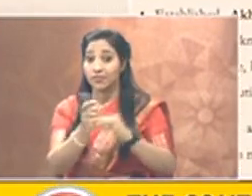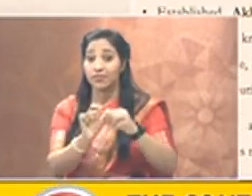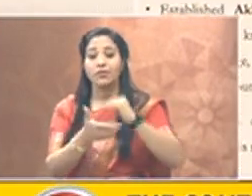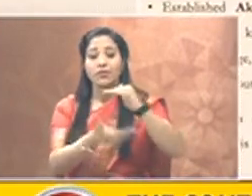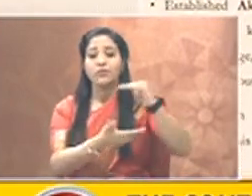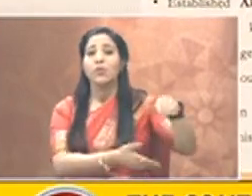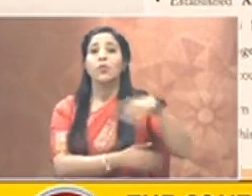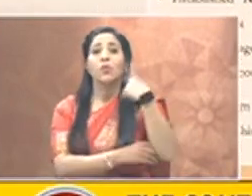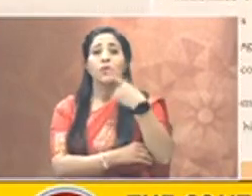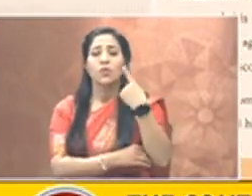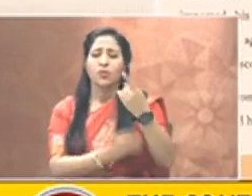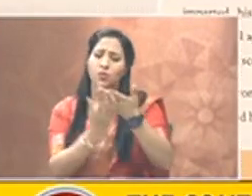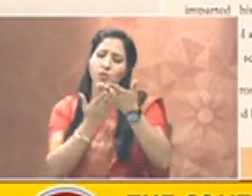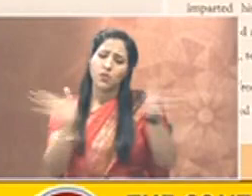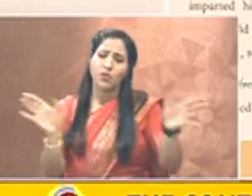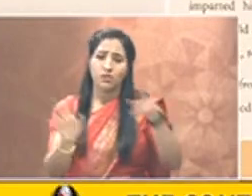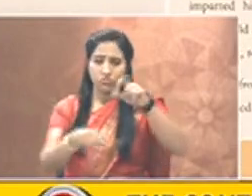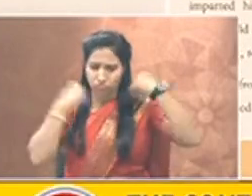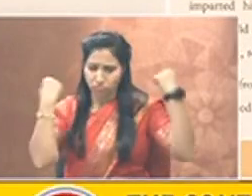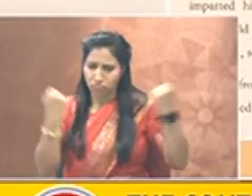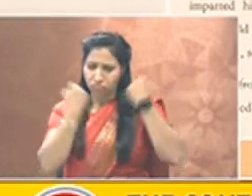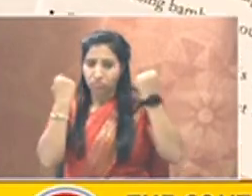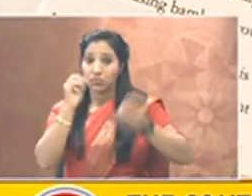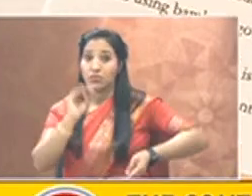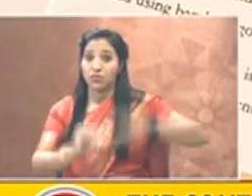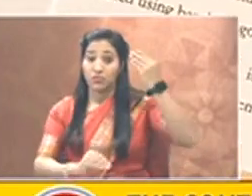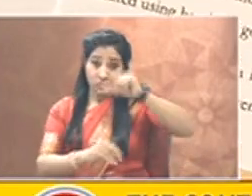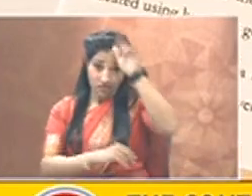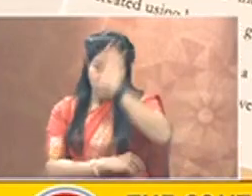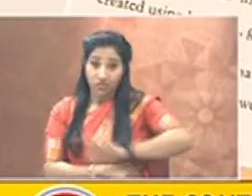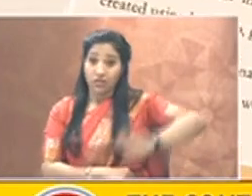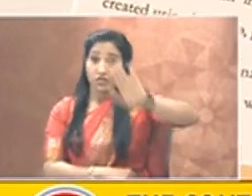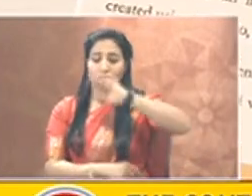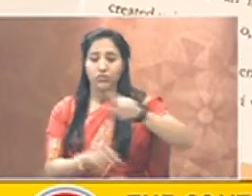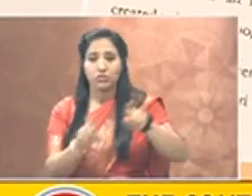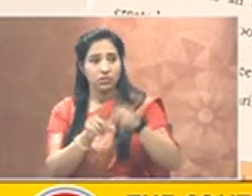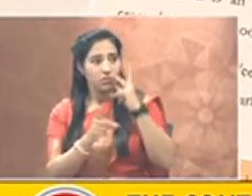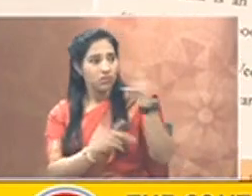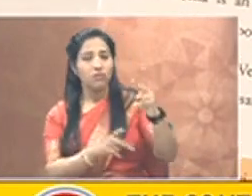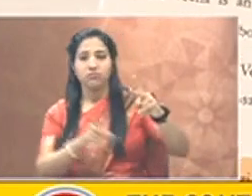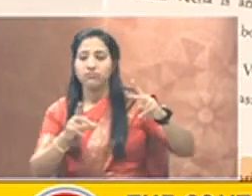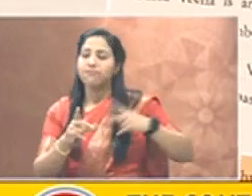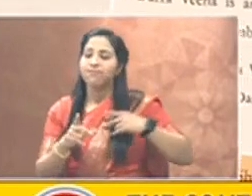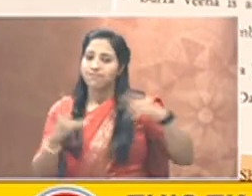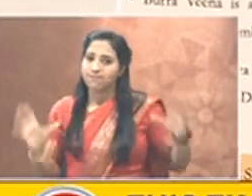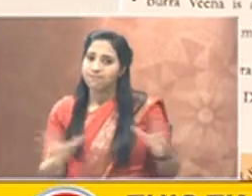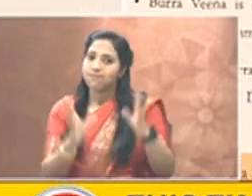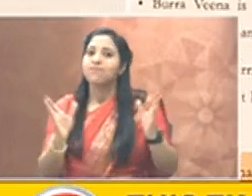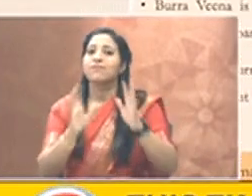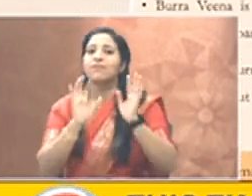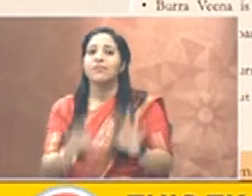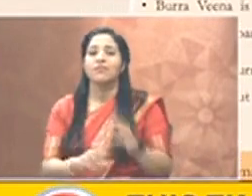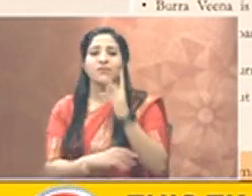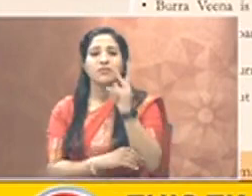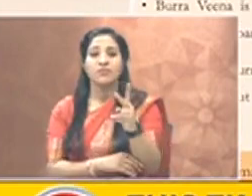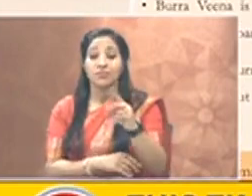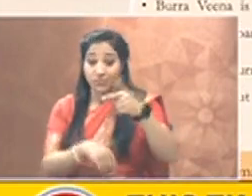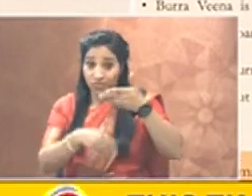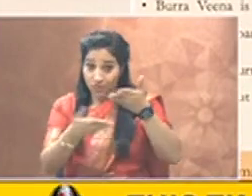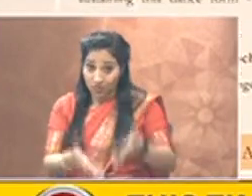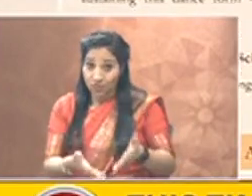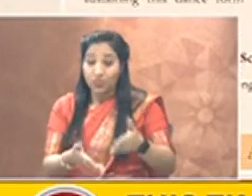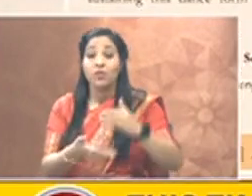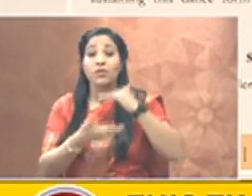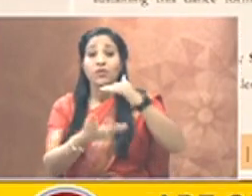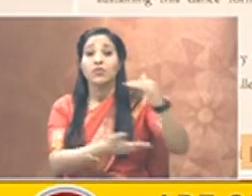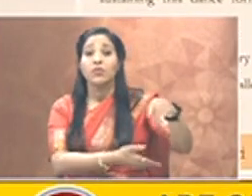में हर किसी का योगदान देशवासियों को प्रेरित करने वाला है। इस बार सम्मान